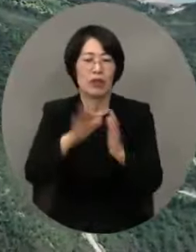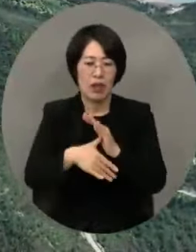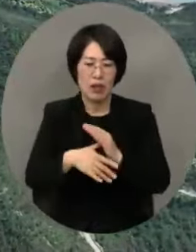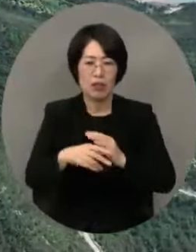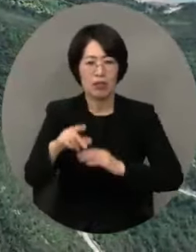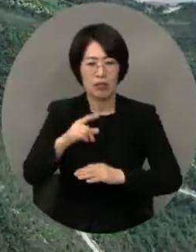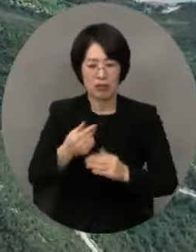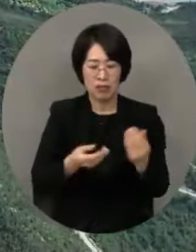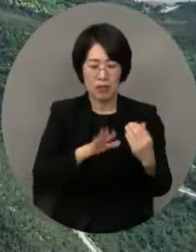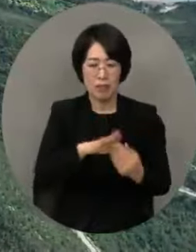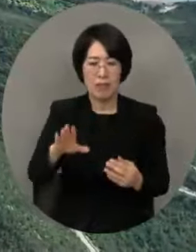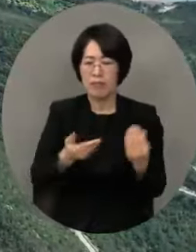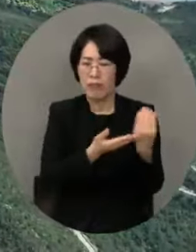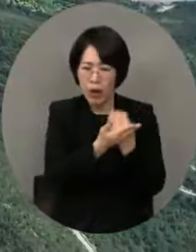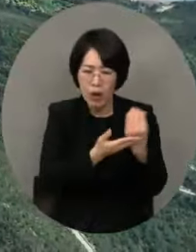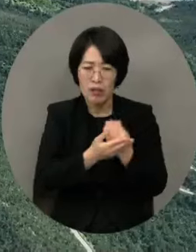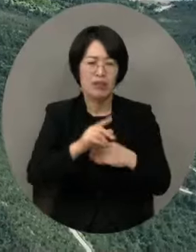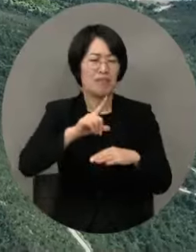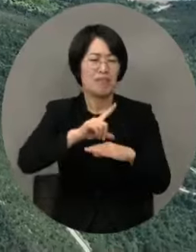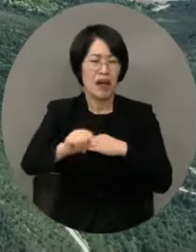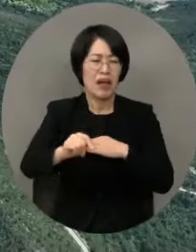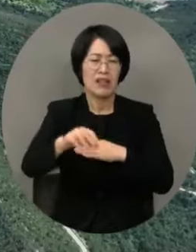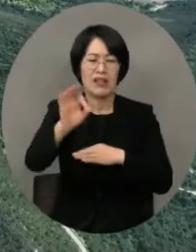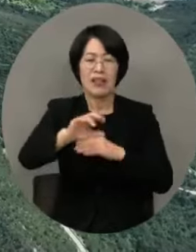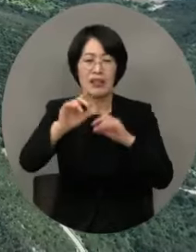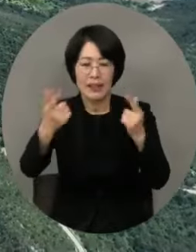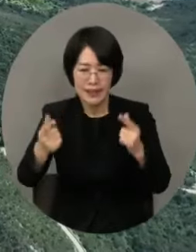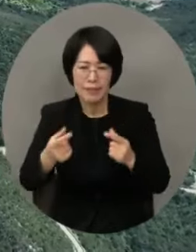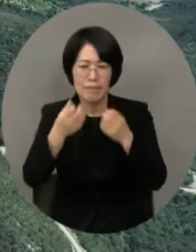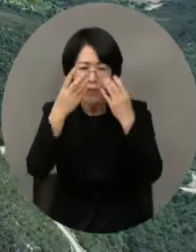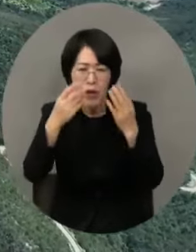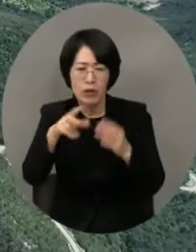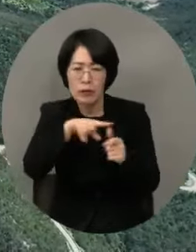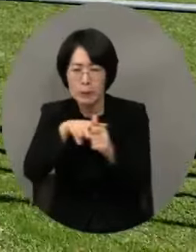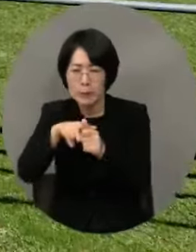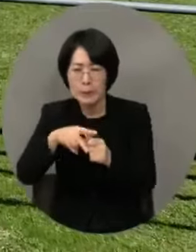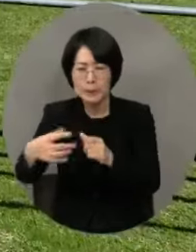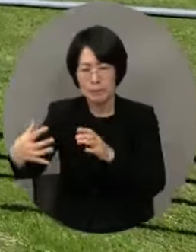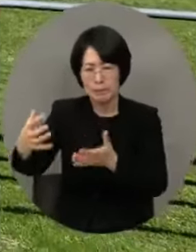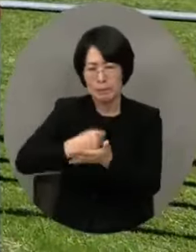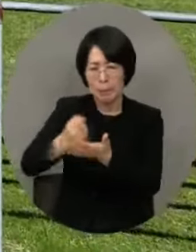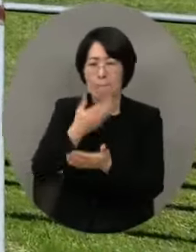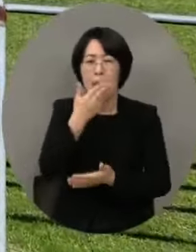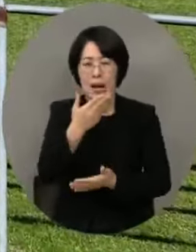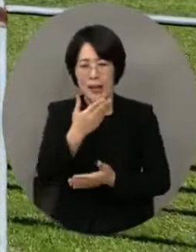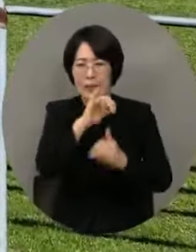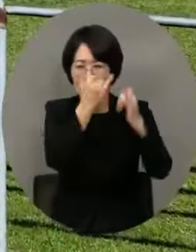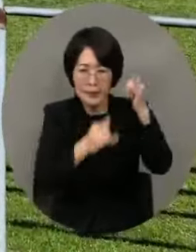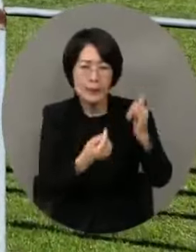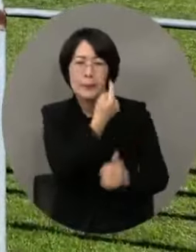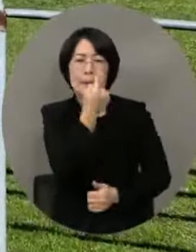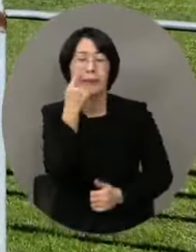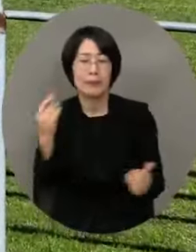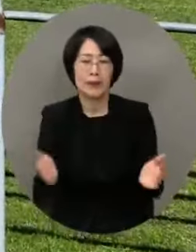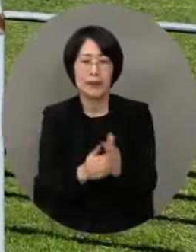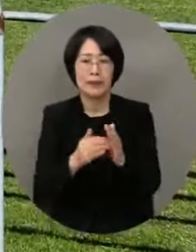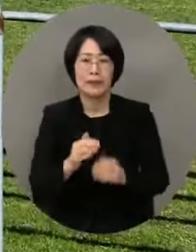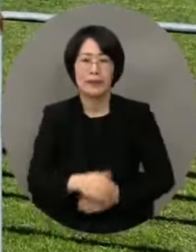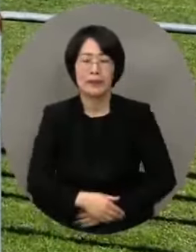변방이 아닌 새로운 문물이 가장먼 들어오는 였음을 역설적으로 증명해주고 있습니다 MBC 뉴스